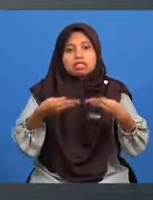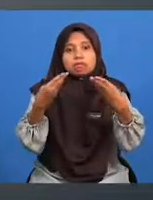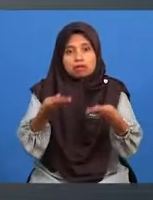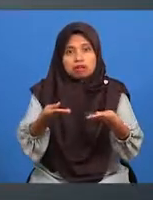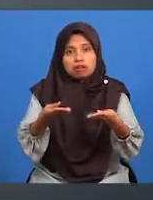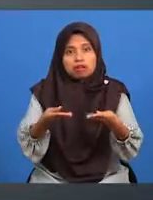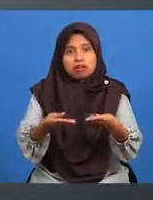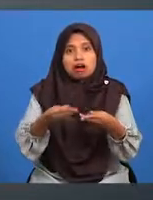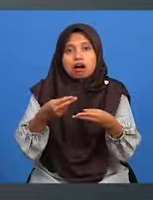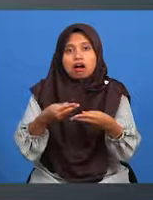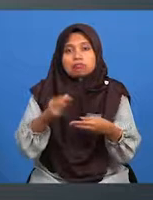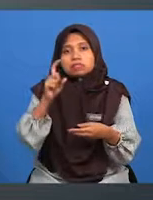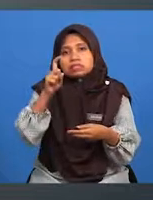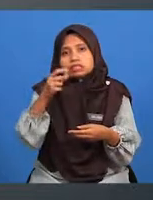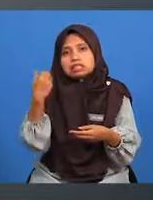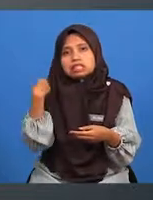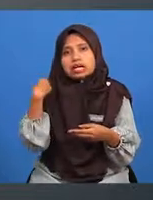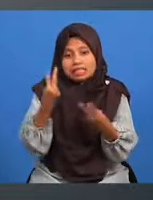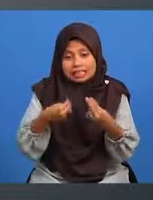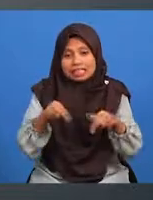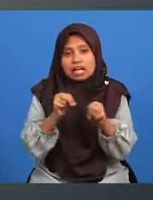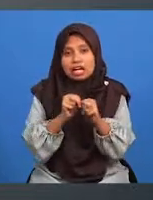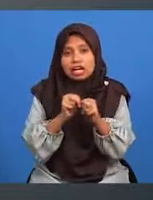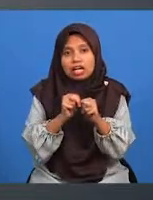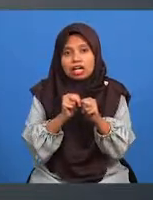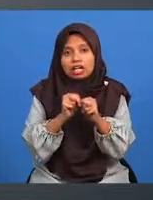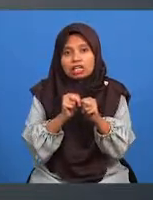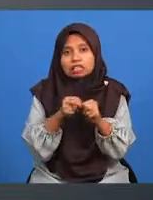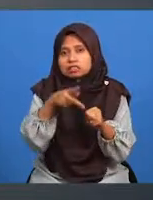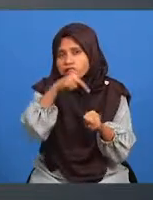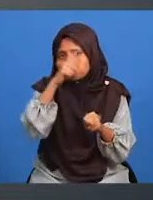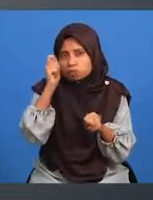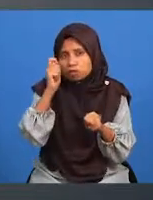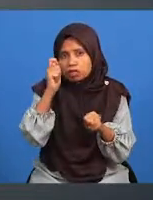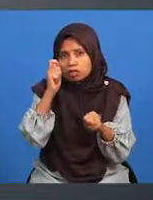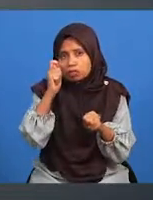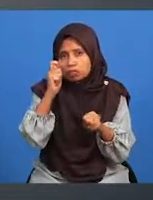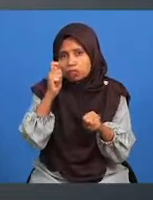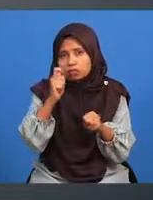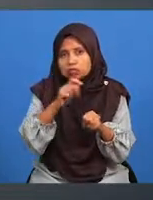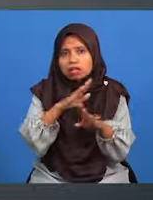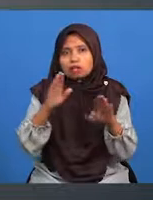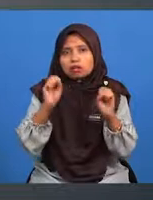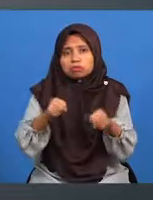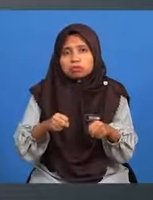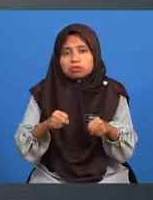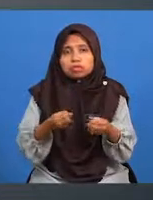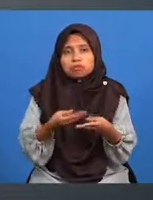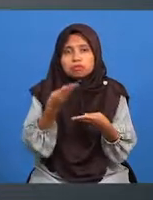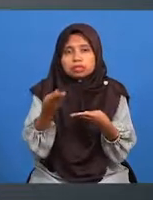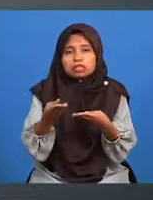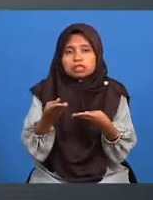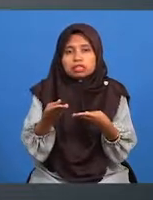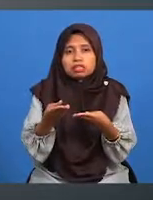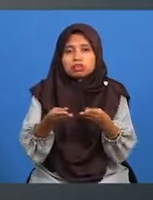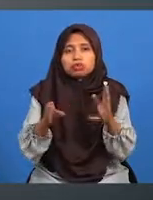harta ini mestilah mempunyai nilai menurut syarak, kerana harta yang haram tidak boleh dihibahkan